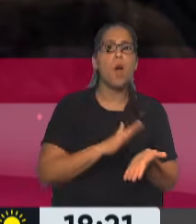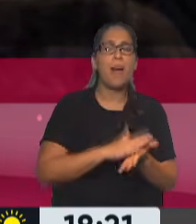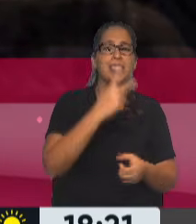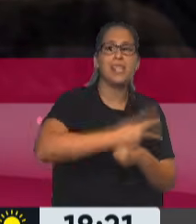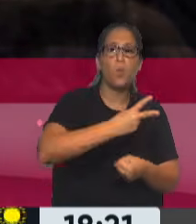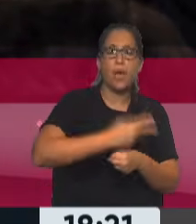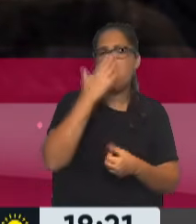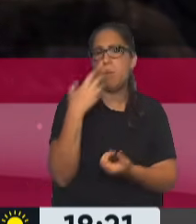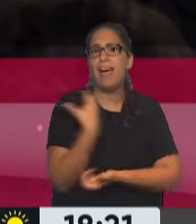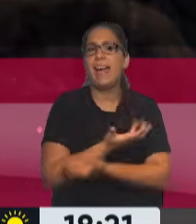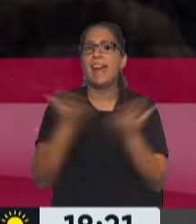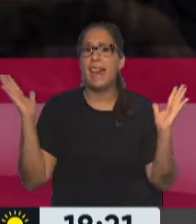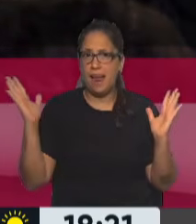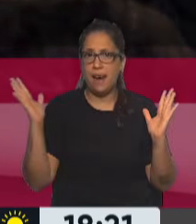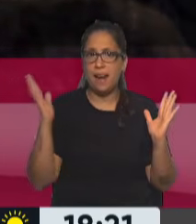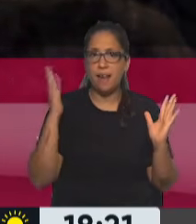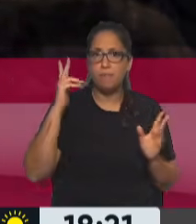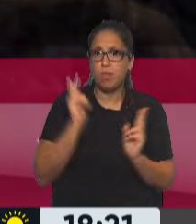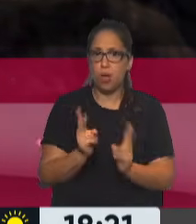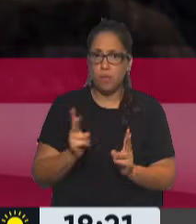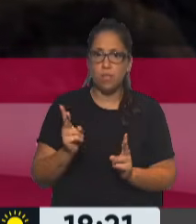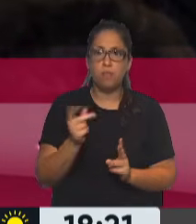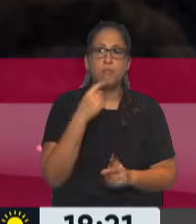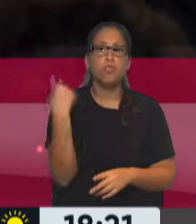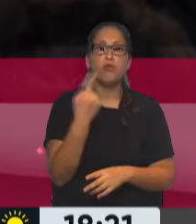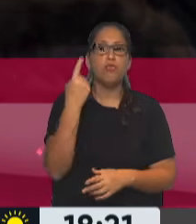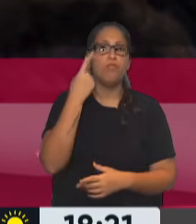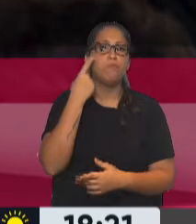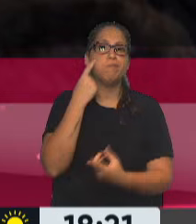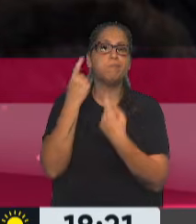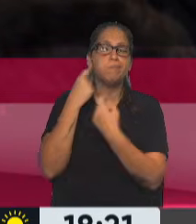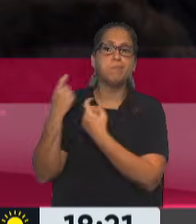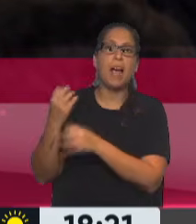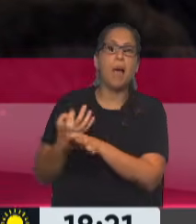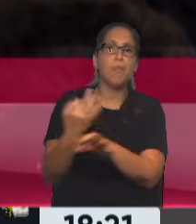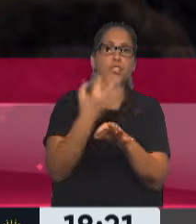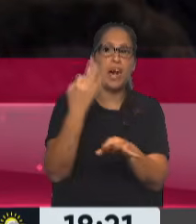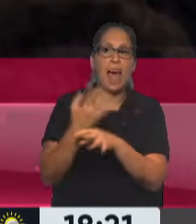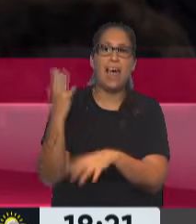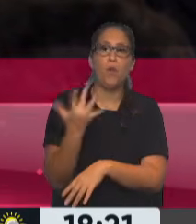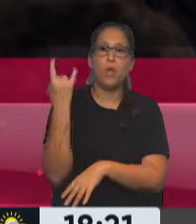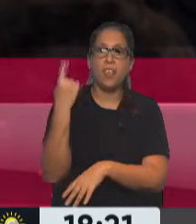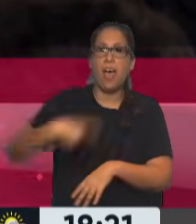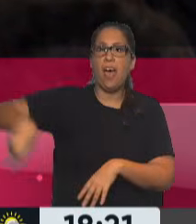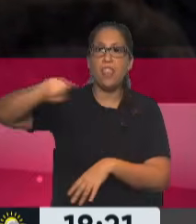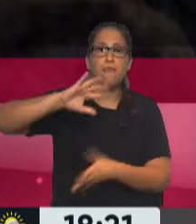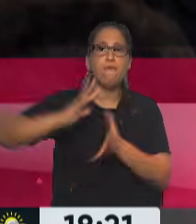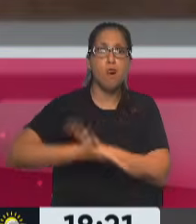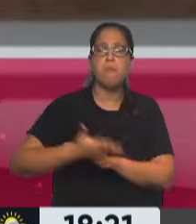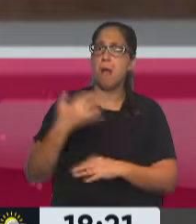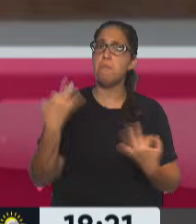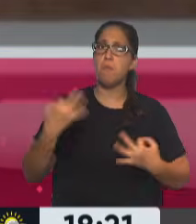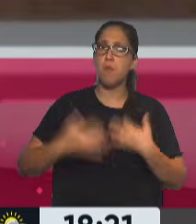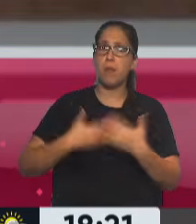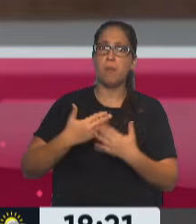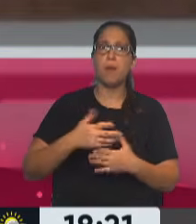a, je parle sous le contrôle s'il y a des enseignants ici et des rectorats, c'est que ça marche plutôt bien. Parce que comme c'est une interdiction nationale, c'est assumé. But